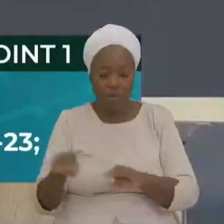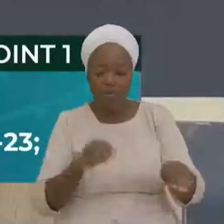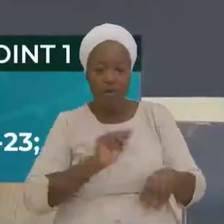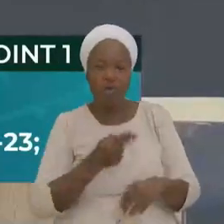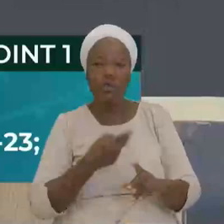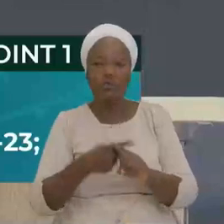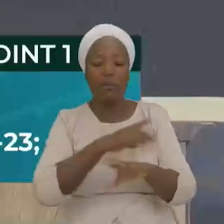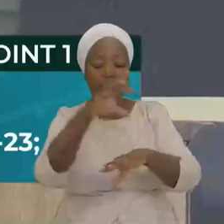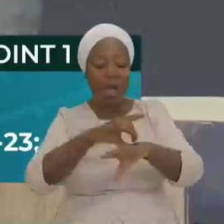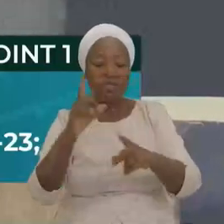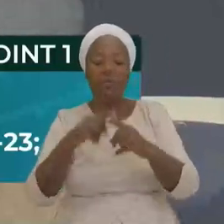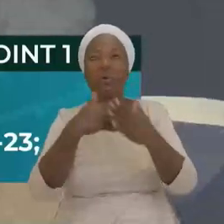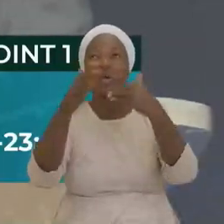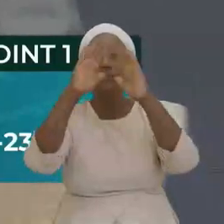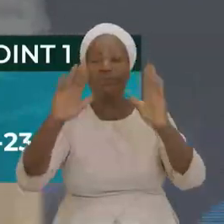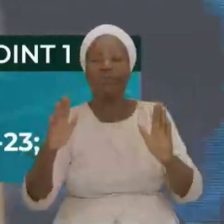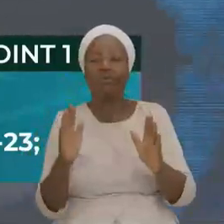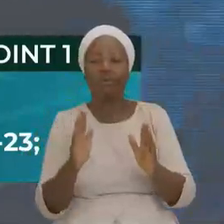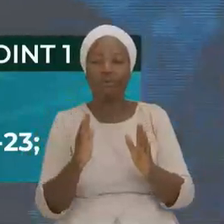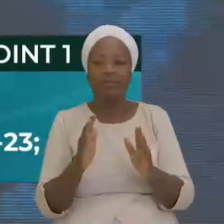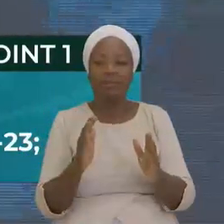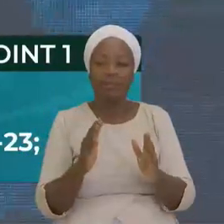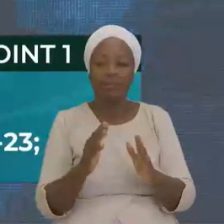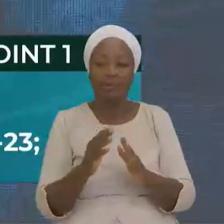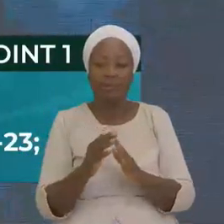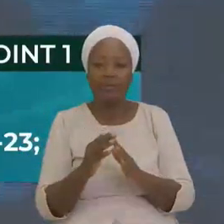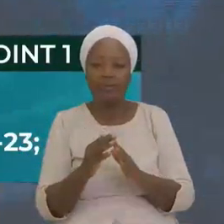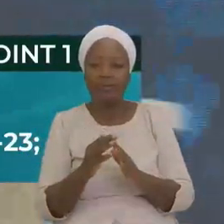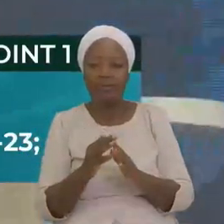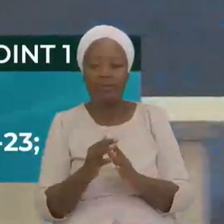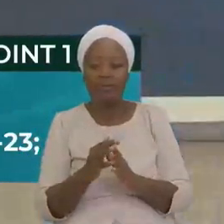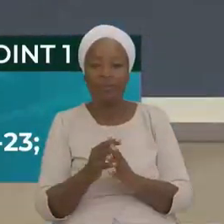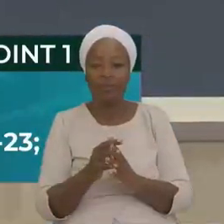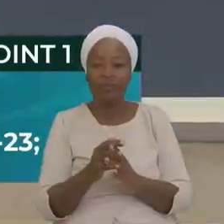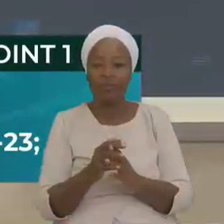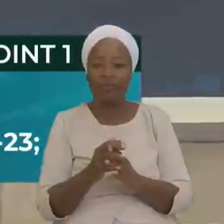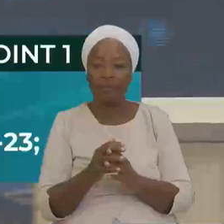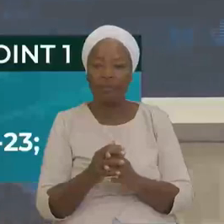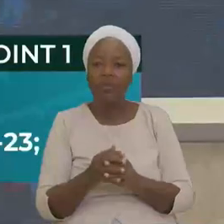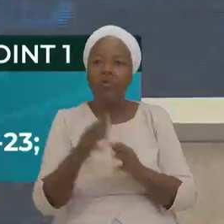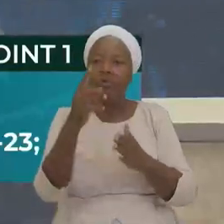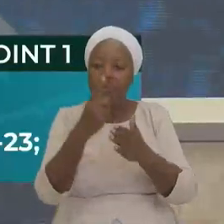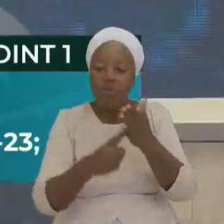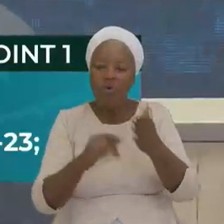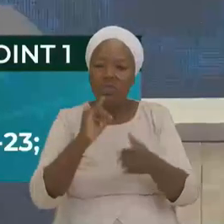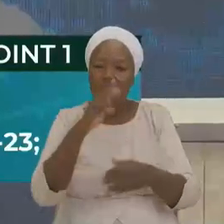nous dira, nous enseignera toutes choses pour nous faire passer de la terre au ciel.